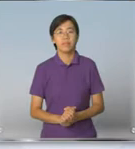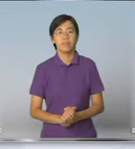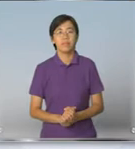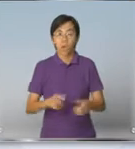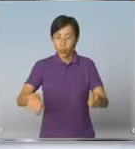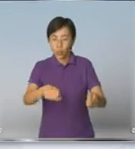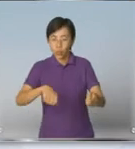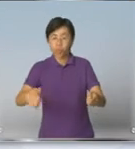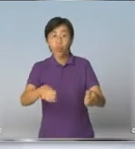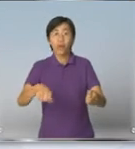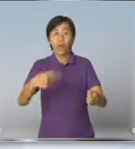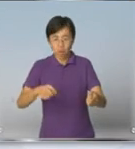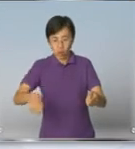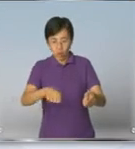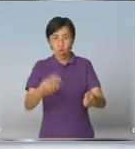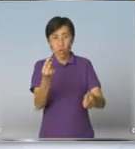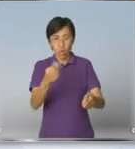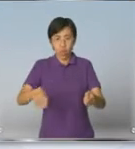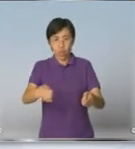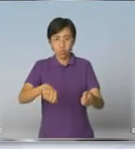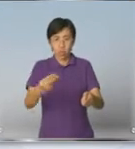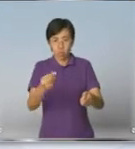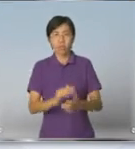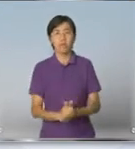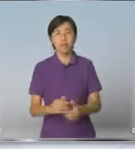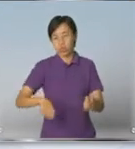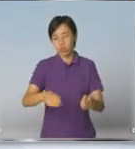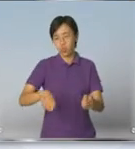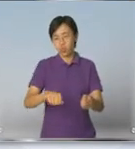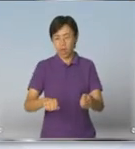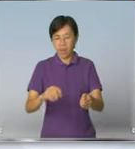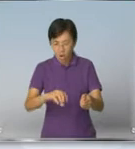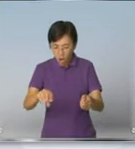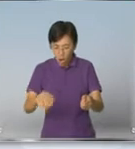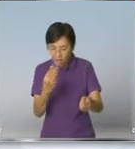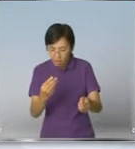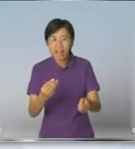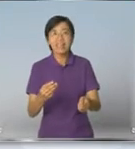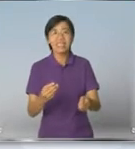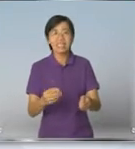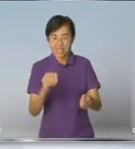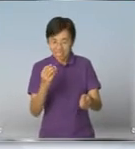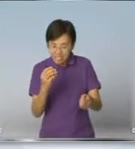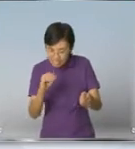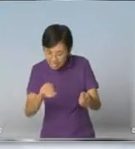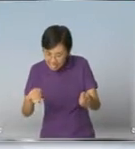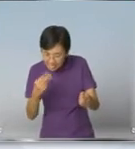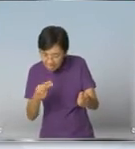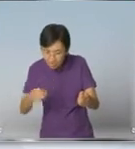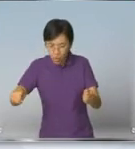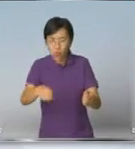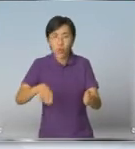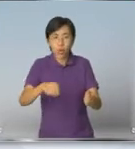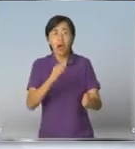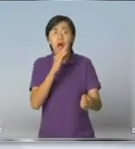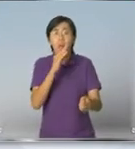ช่ค่ะพอเริ่มสุกแล้วเนี่ยก็ต้องคนเร็วขึ้น โอ้นี่ฮะคุณผู้ชมครับเป็นริมๆเยอะเลยอันนี้ถ้าเ